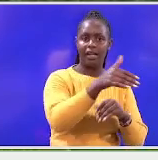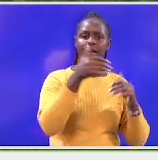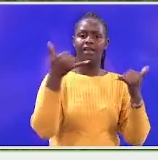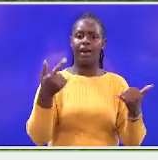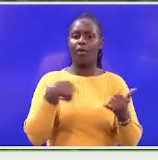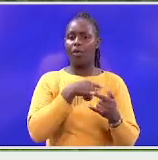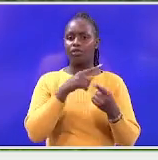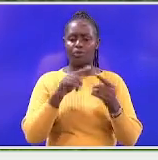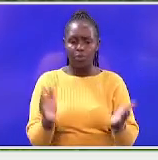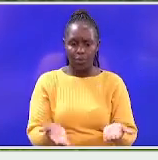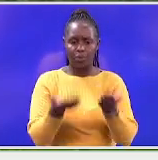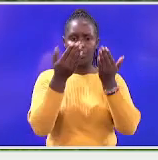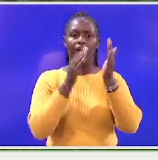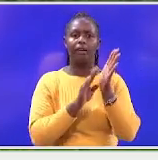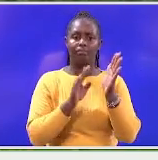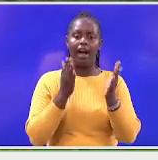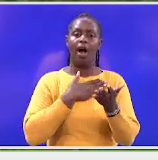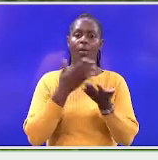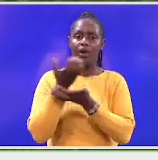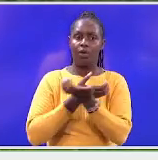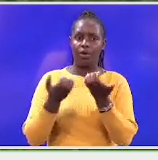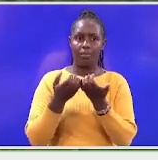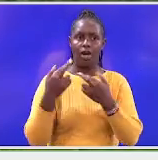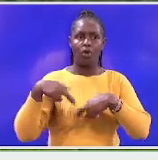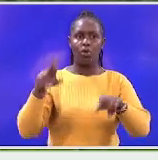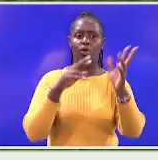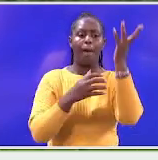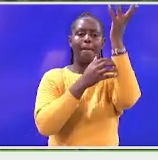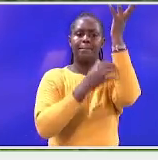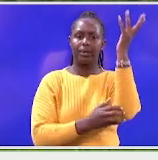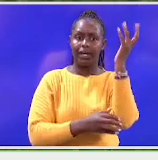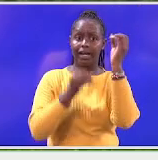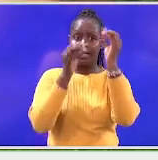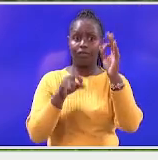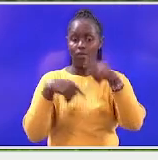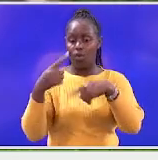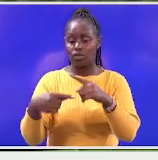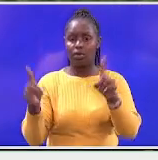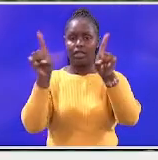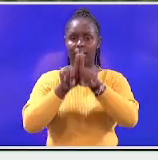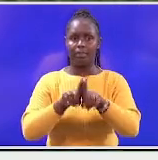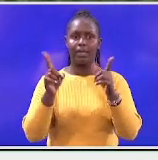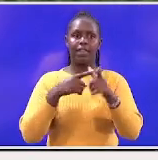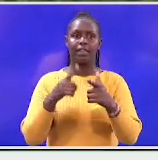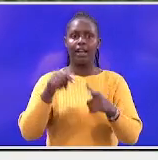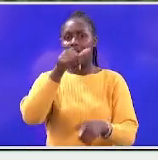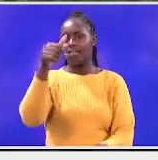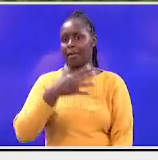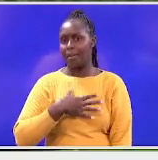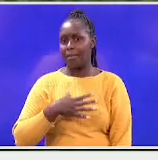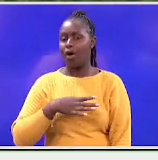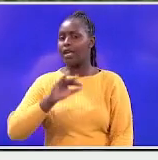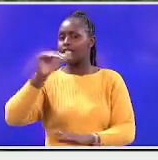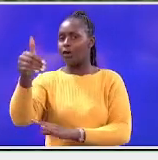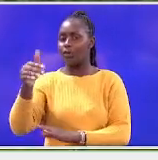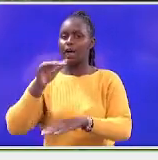uchumi wa nchi yetu. Kwa hivyo hii barabara tunaona kweli kabisa ikiendelea kuwa namna hivyo, wale kule bei ya vyakula itazidi kuwa